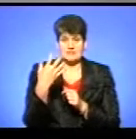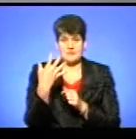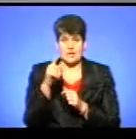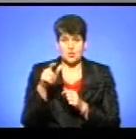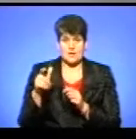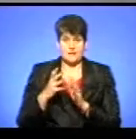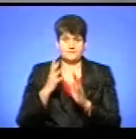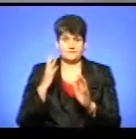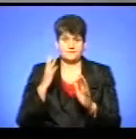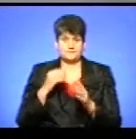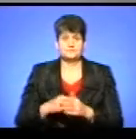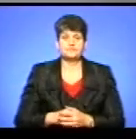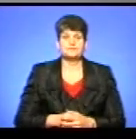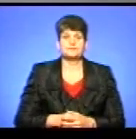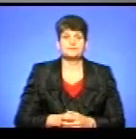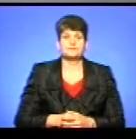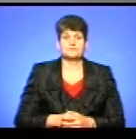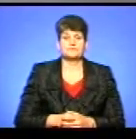людей.